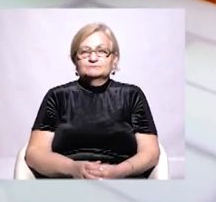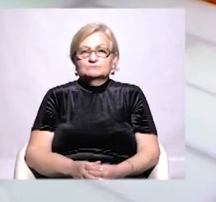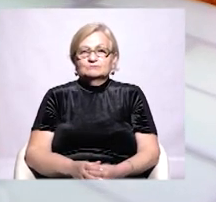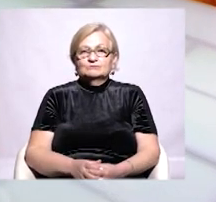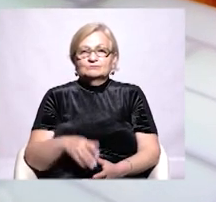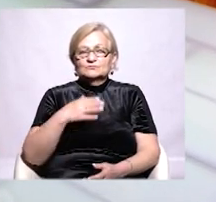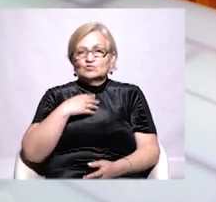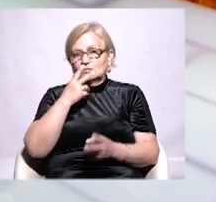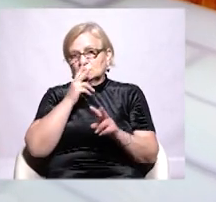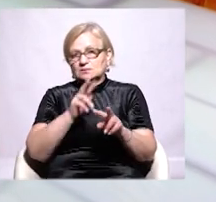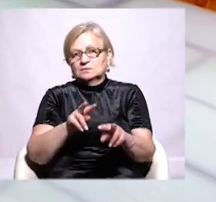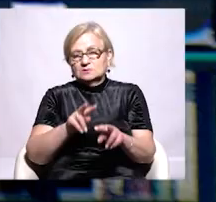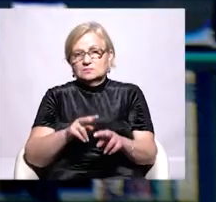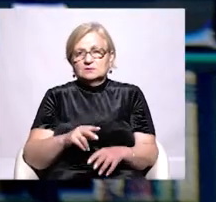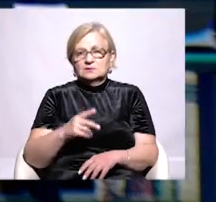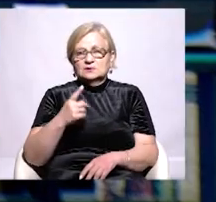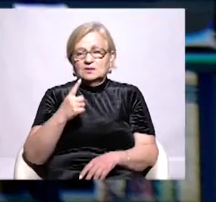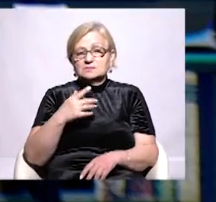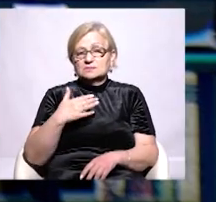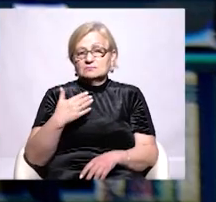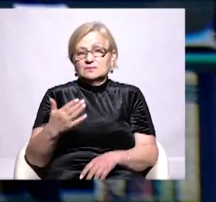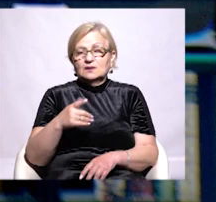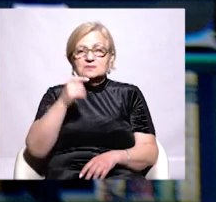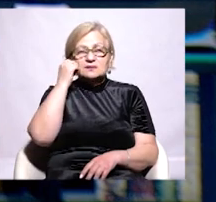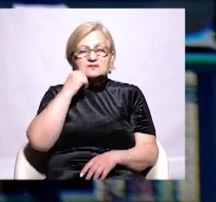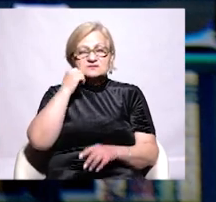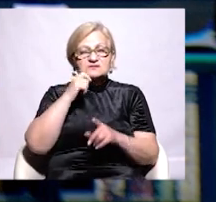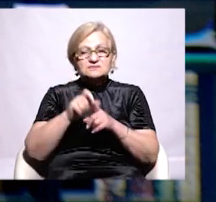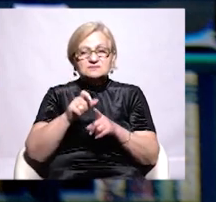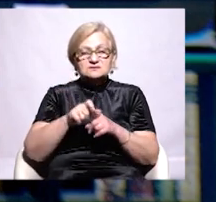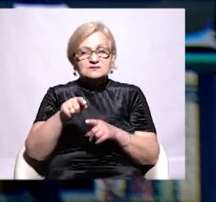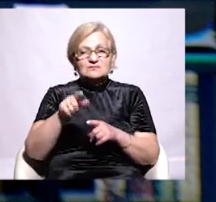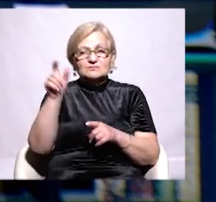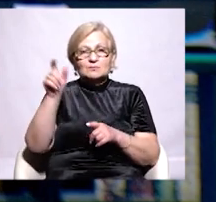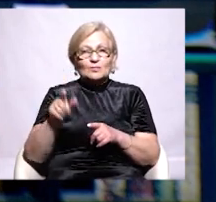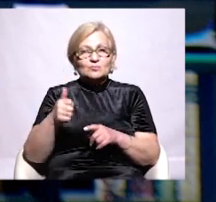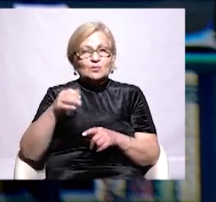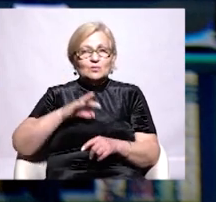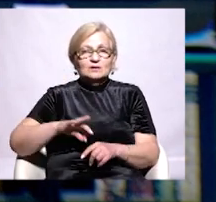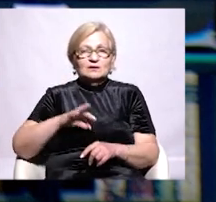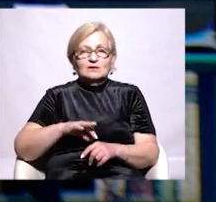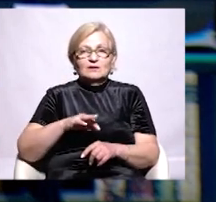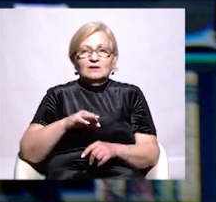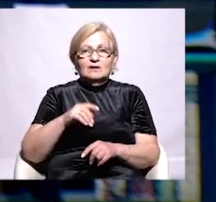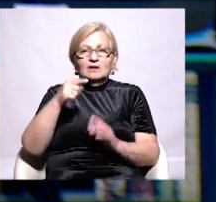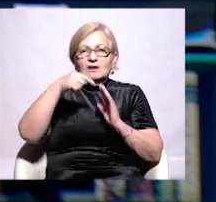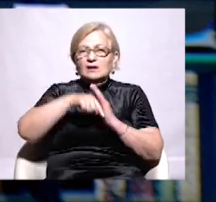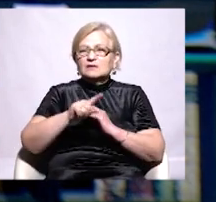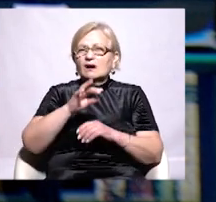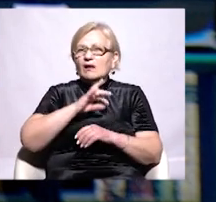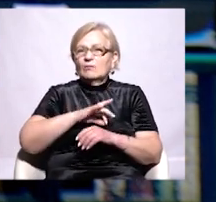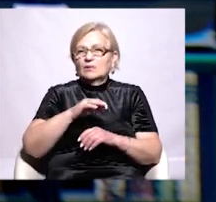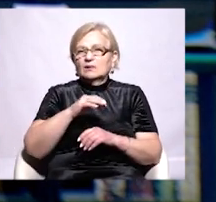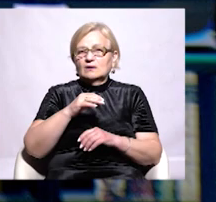Ჩვენ დავაკვირდეთ ერთი მხრივ, როგორ იყენებს ამ არქაულ ფორმებს პოეტი ამ ლექსში და მეორე მხრივ დავაკვირდეთ, რა გამოიყენა